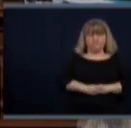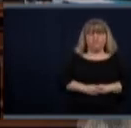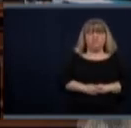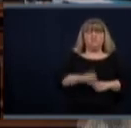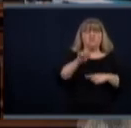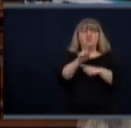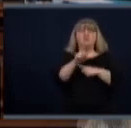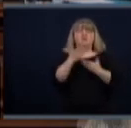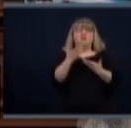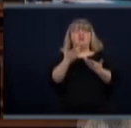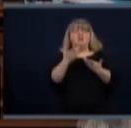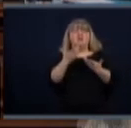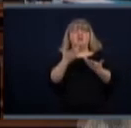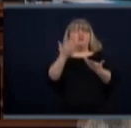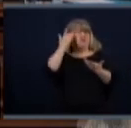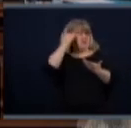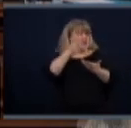une pénurie, évidemment,